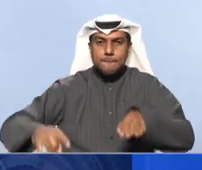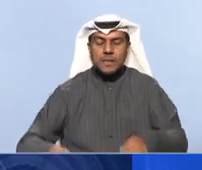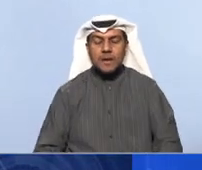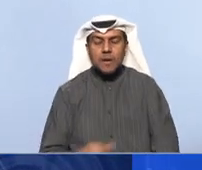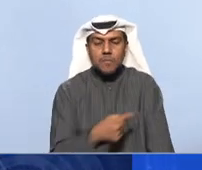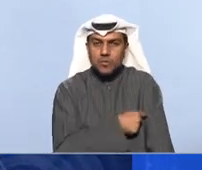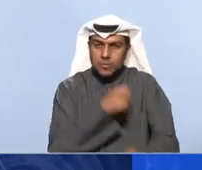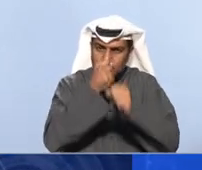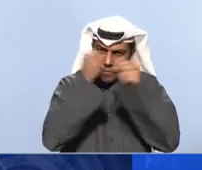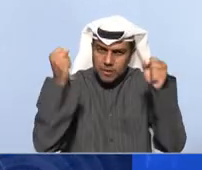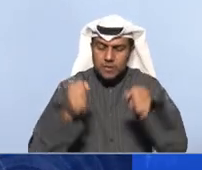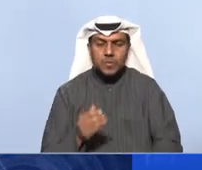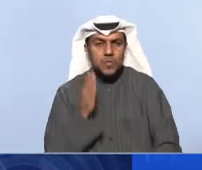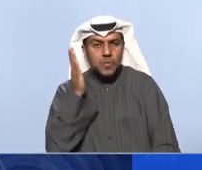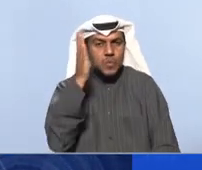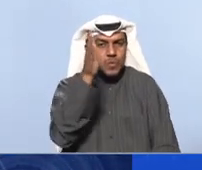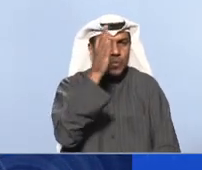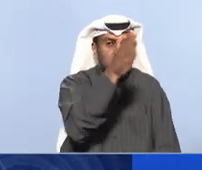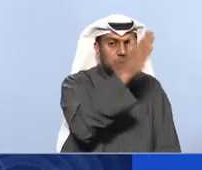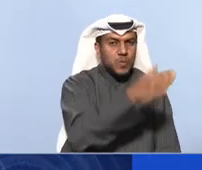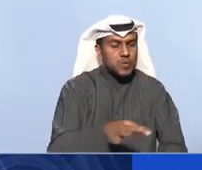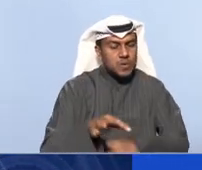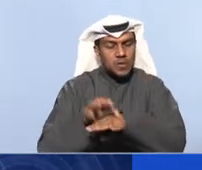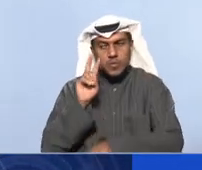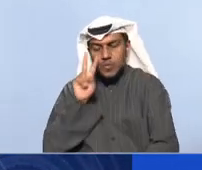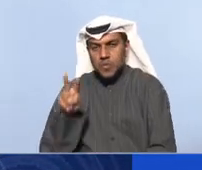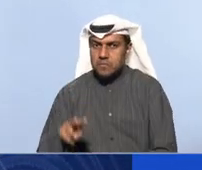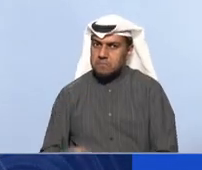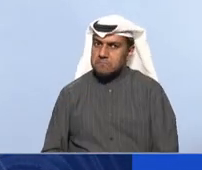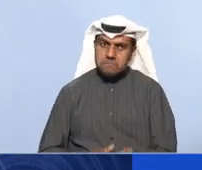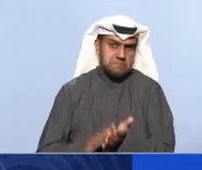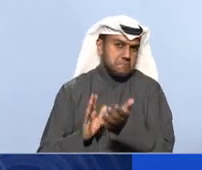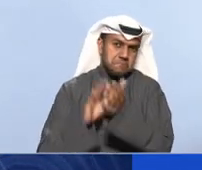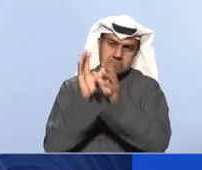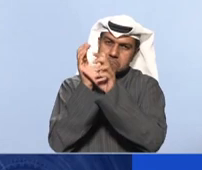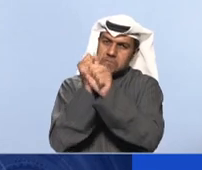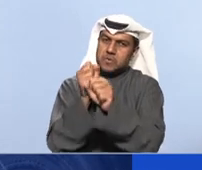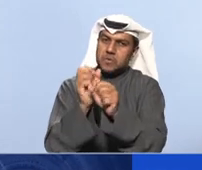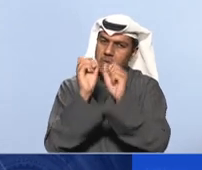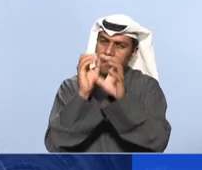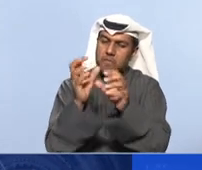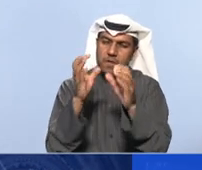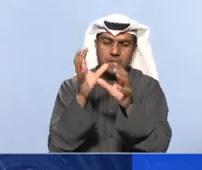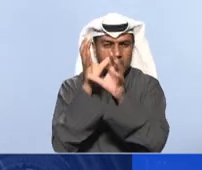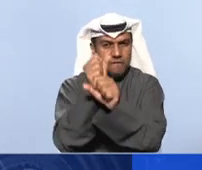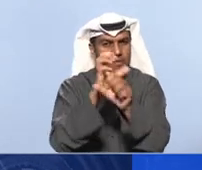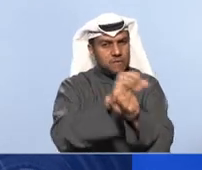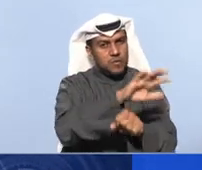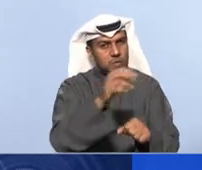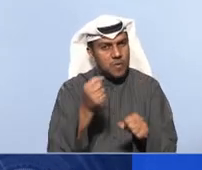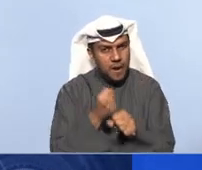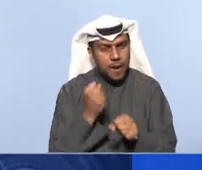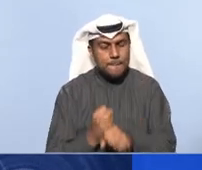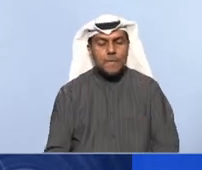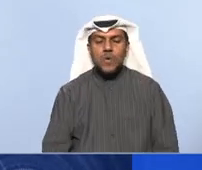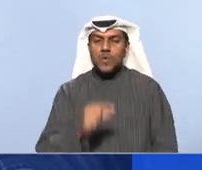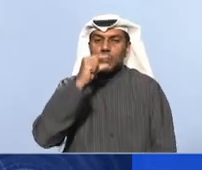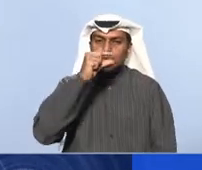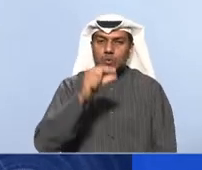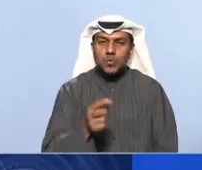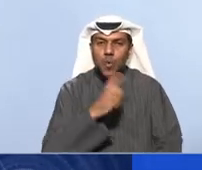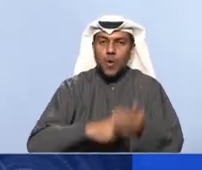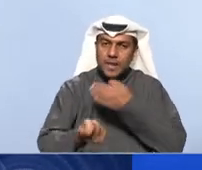أن أشيد بدور جميع الزملاء العاملين من أطباء ومن فنيين ومن صيادلة ومن أعضاء